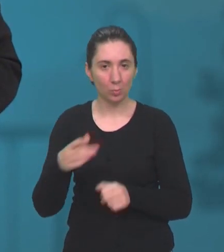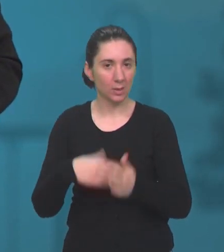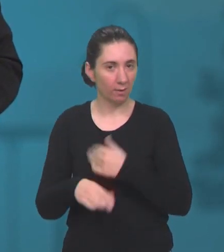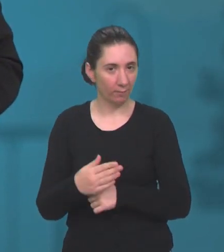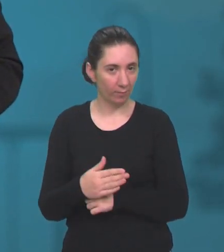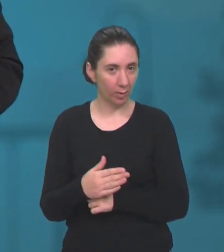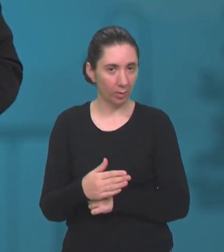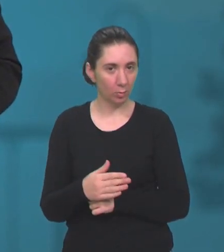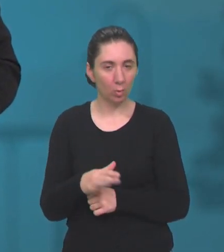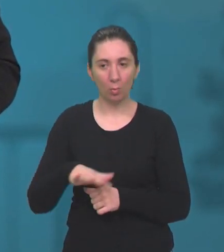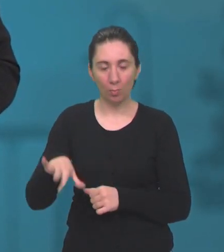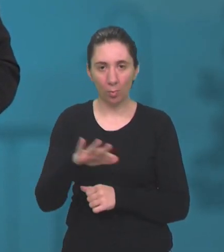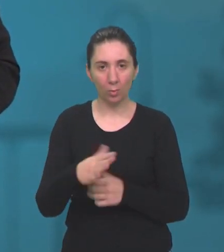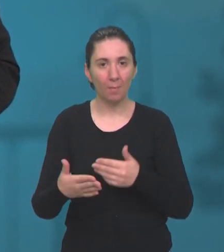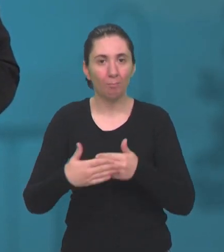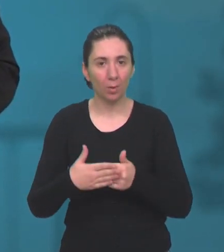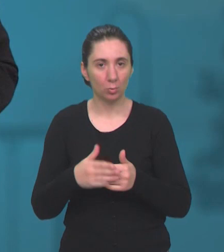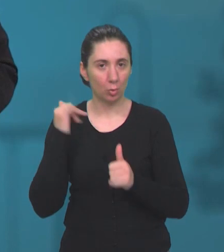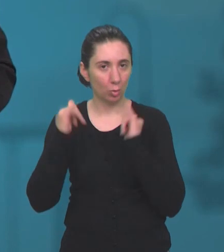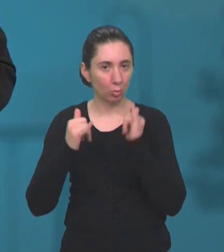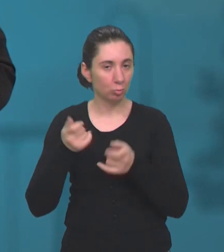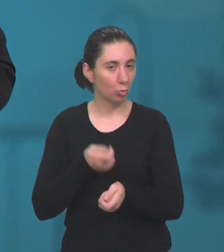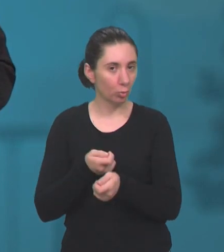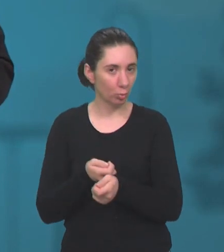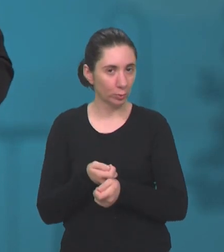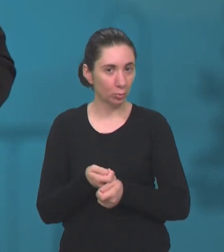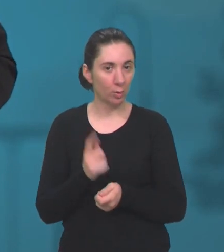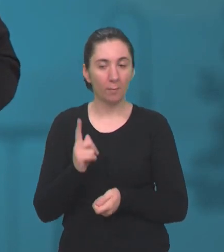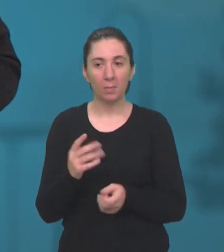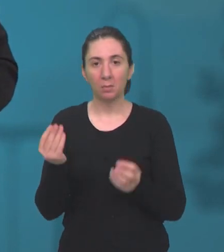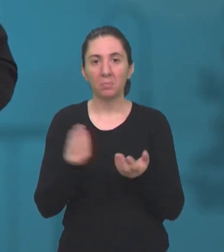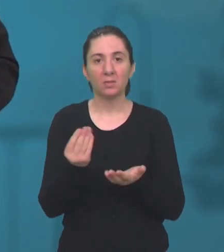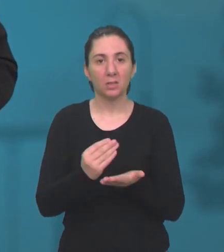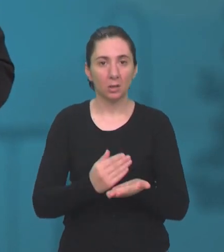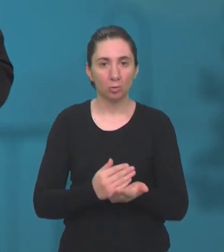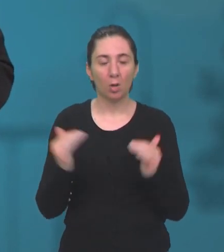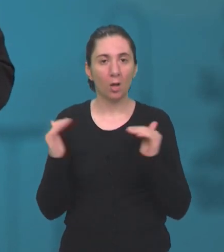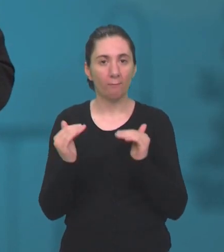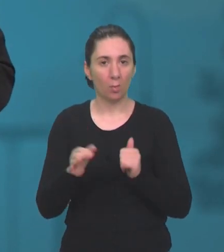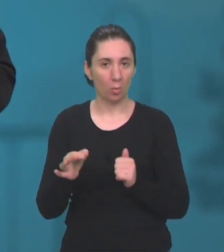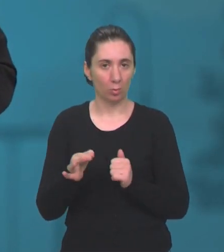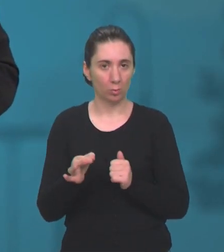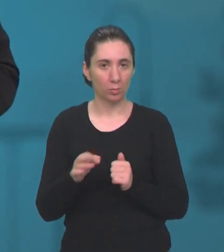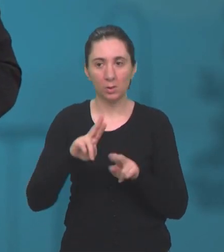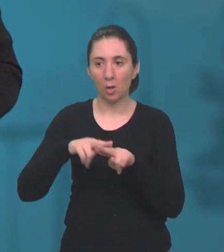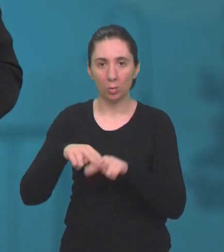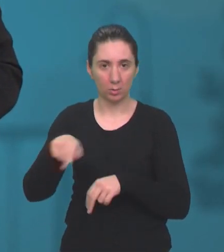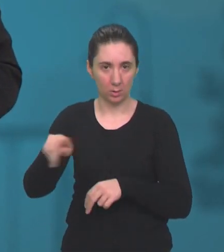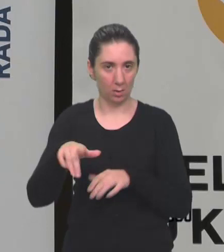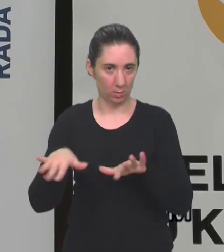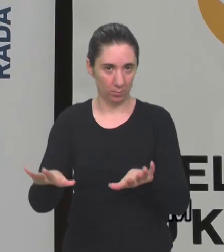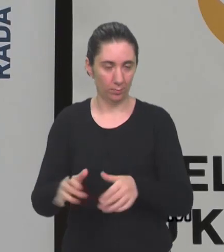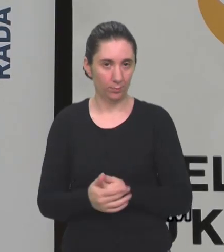s invaliditetom u području pristupačnosti turističkim uslugama i sadržajima na ravnopravnoj osnovi sa ostalim